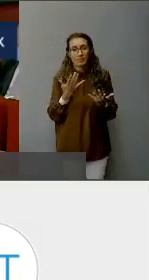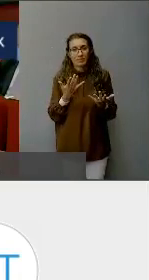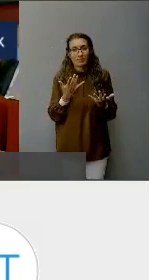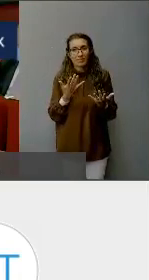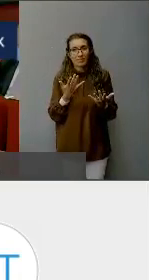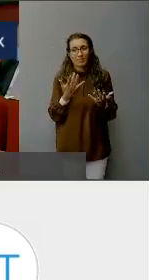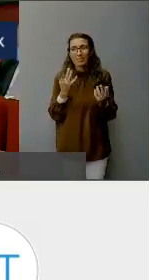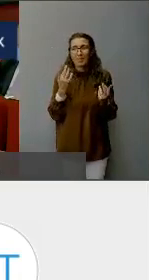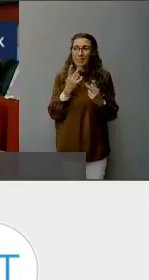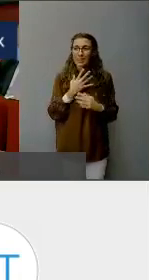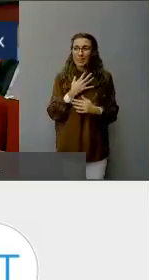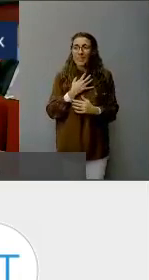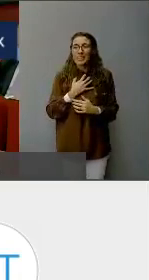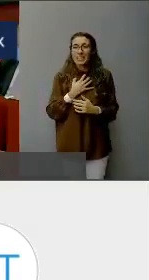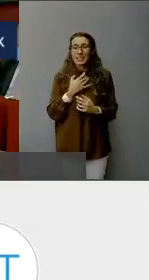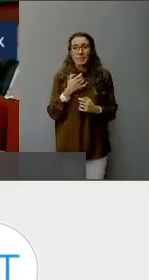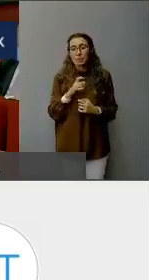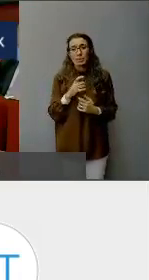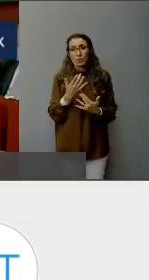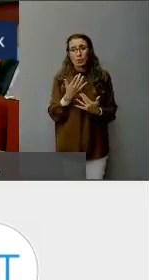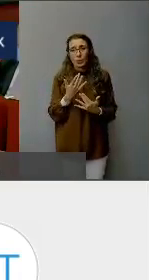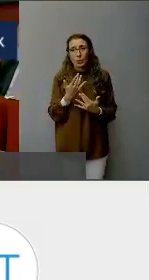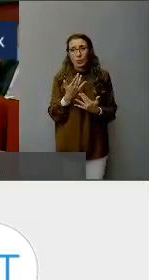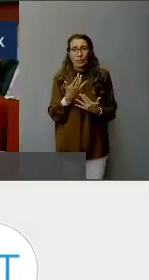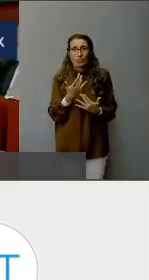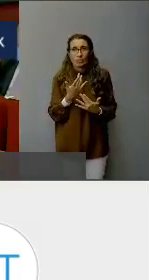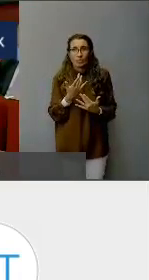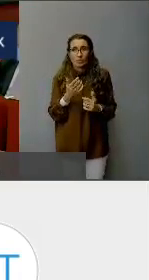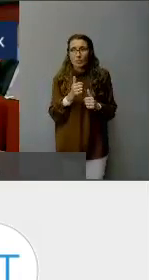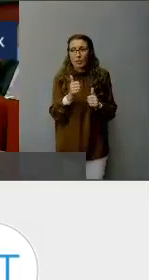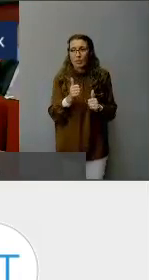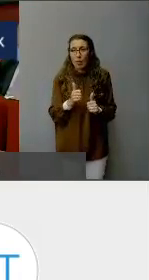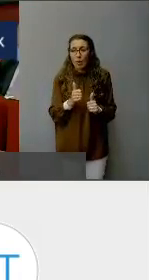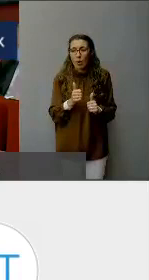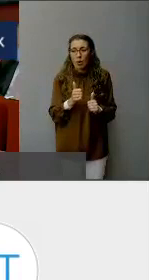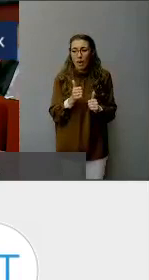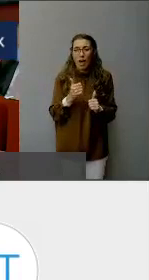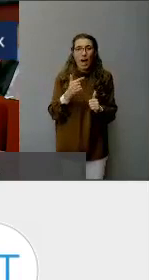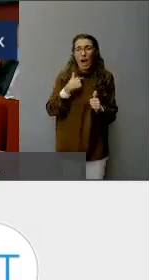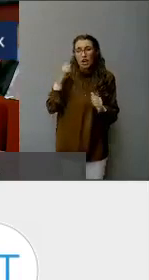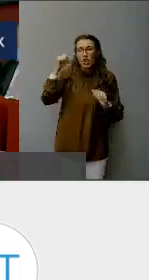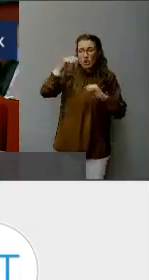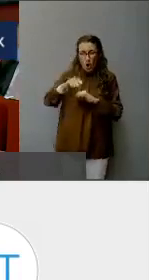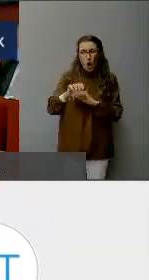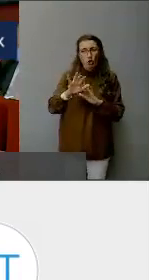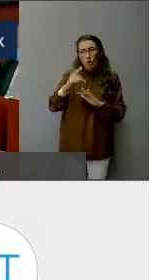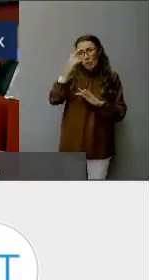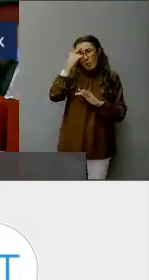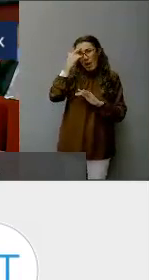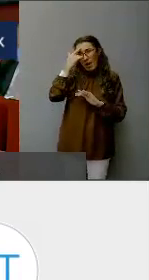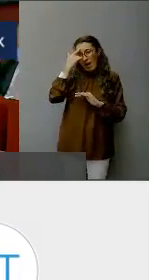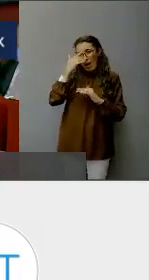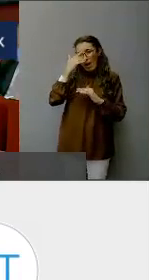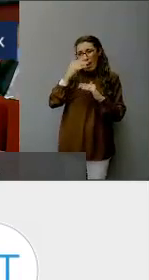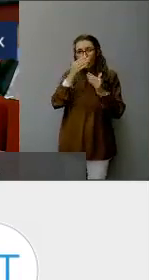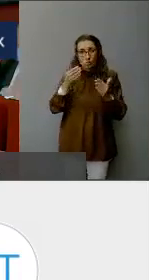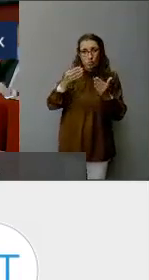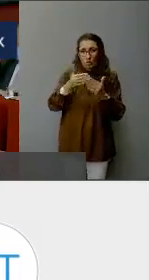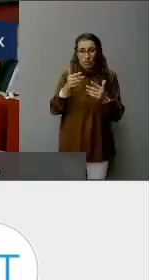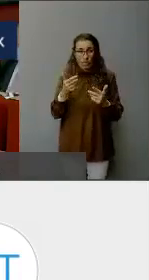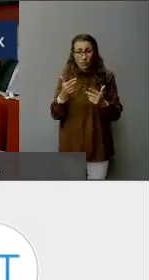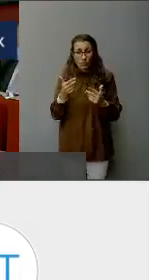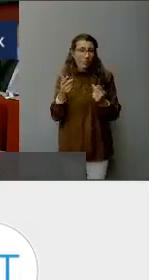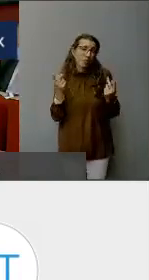non era un magone dettato a una posizione come spesso viene detta non costruttiva perché noi di proposte ne abbiamo fatte le associazioni l'hanno